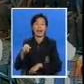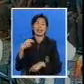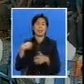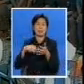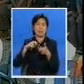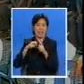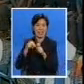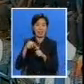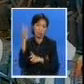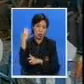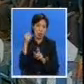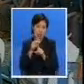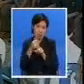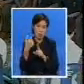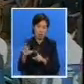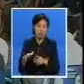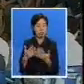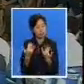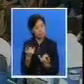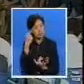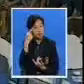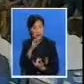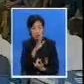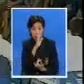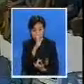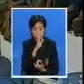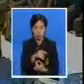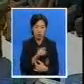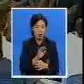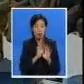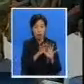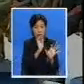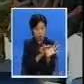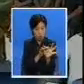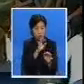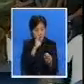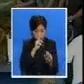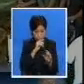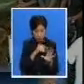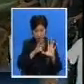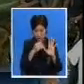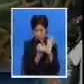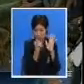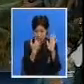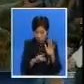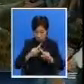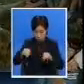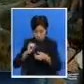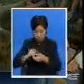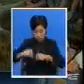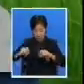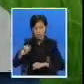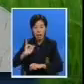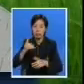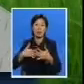ก็มีหลักว่าถ้าขึ้นทะเบียนตรวจสอบเรียบร้อยแล้วแม้ยังไม่ทำสัญญาเนี่ยครับ ว่า เราก็จะให้ย้อนหลัง ครับ นะครับอันนี้จะได้สบายใ